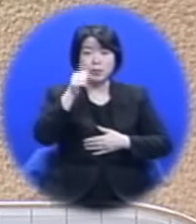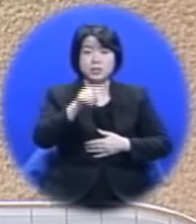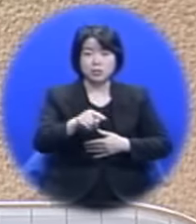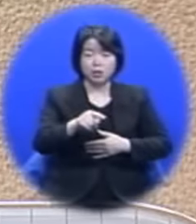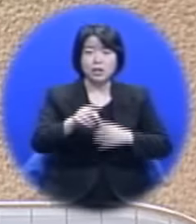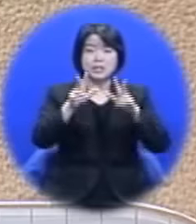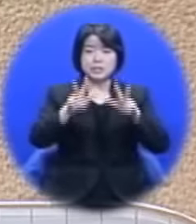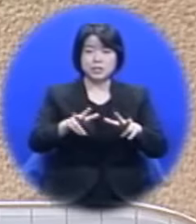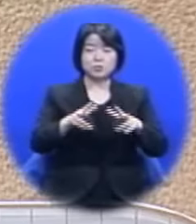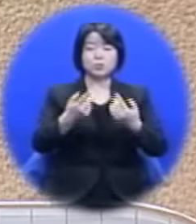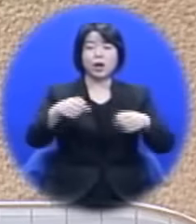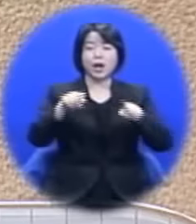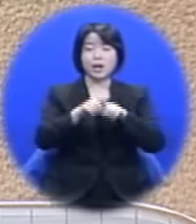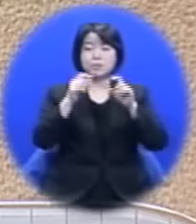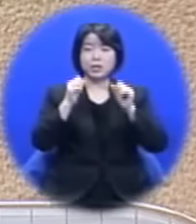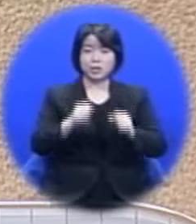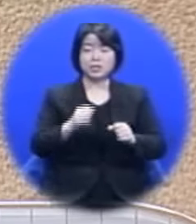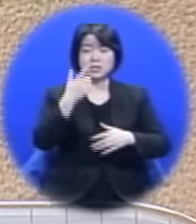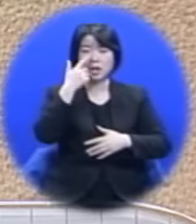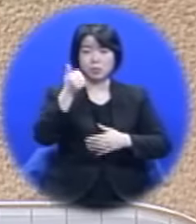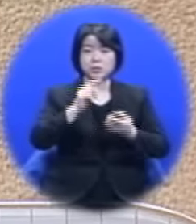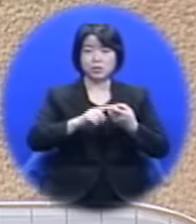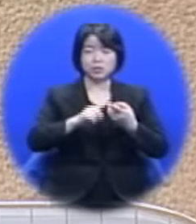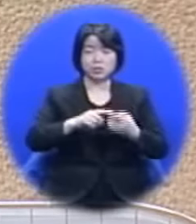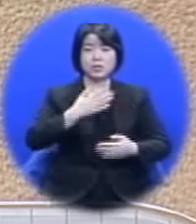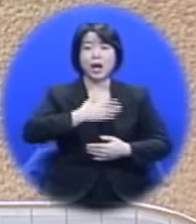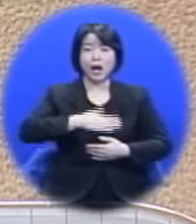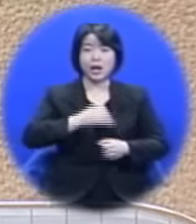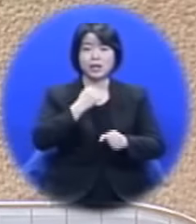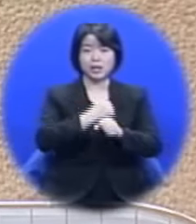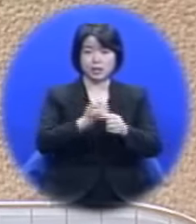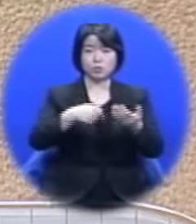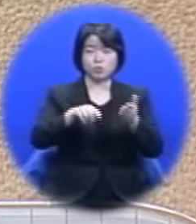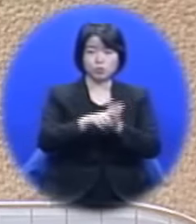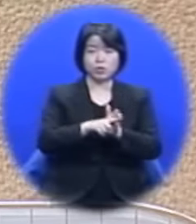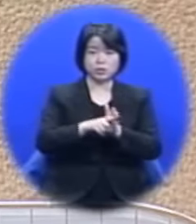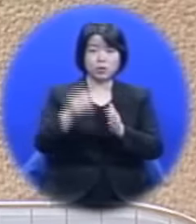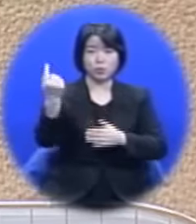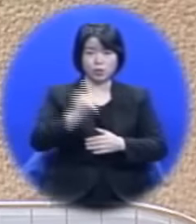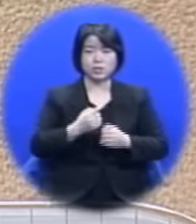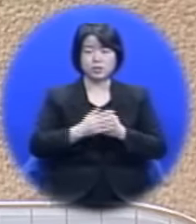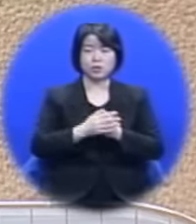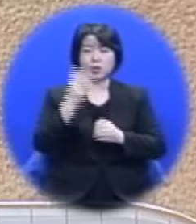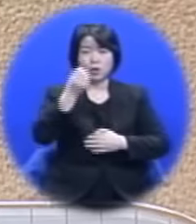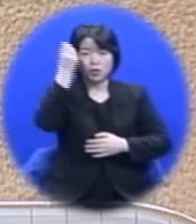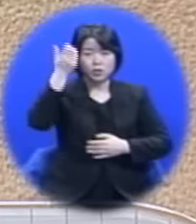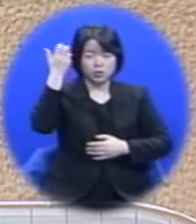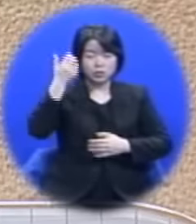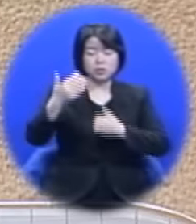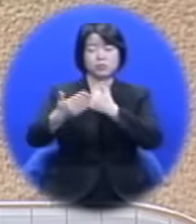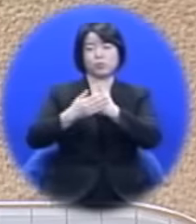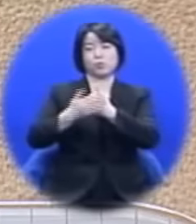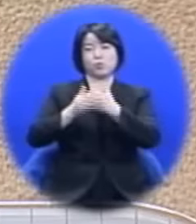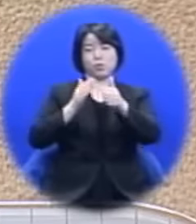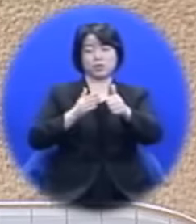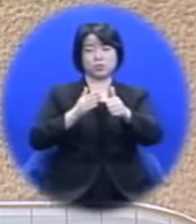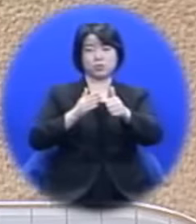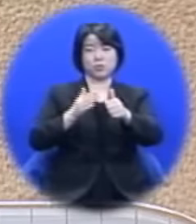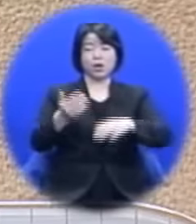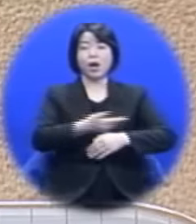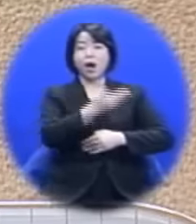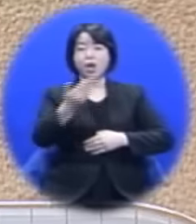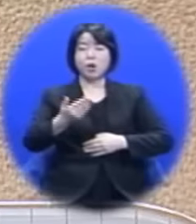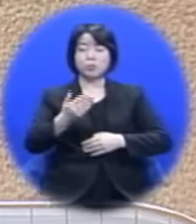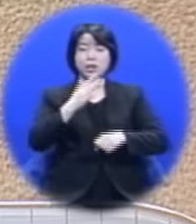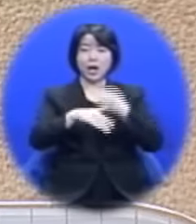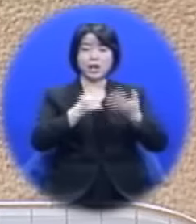하시는 아버지라는 것을 알게 하려고 오신 분이시니까 성령님 저를 더와 주세요 여러분이 하나님을 아버지라고